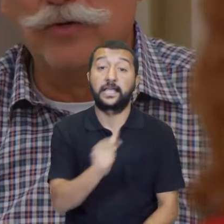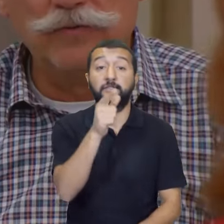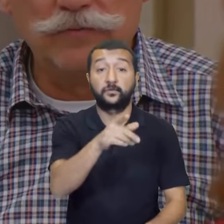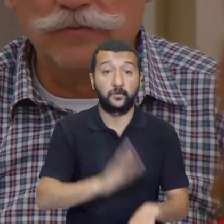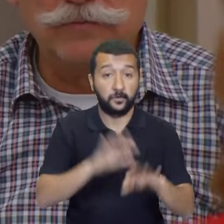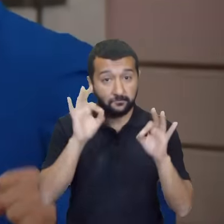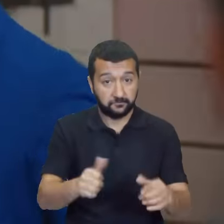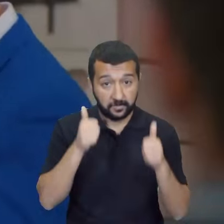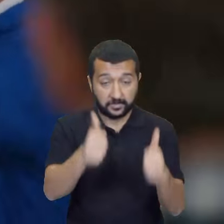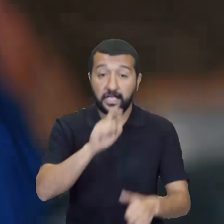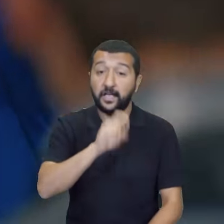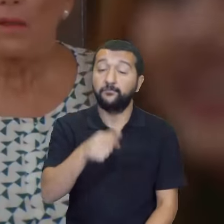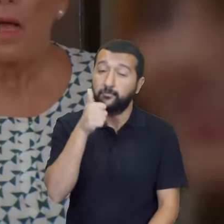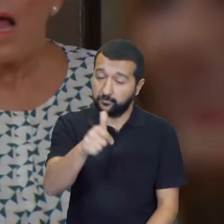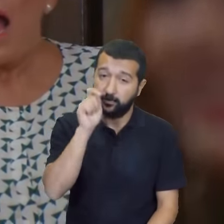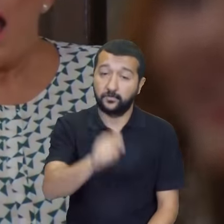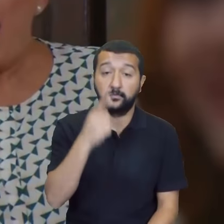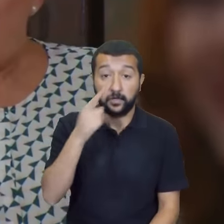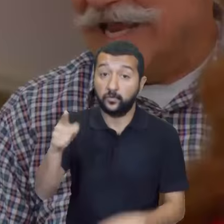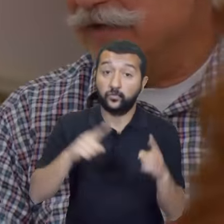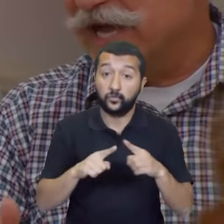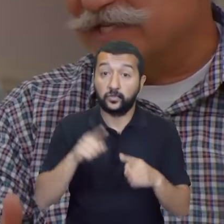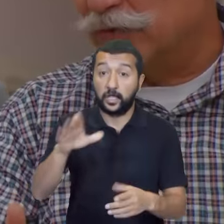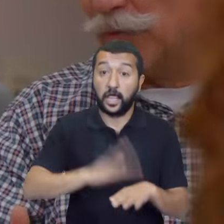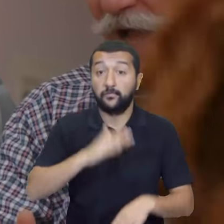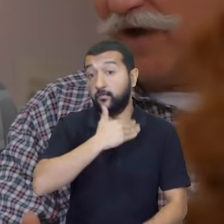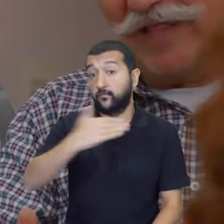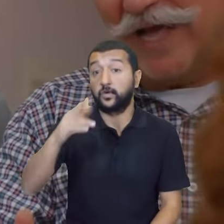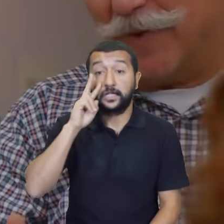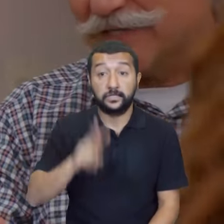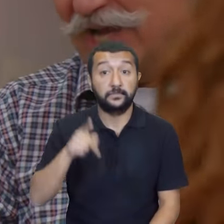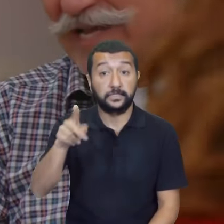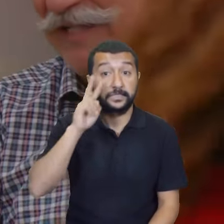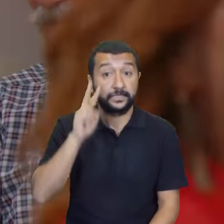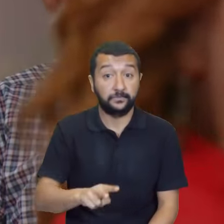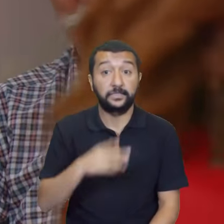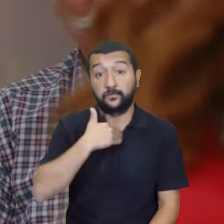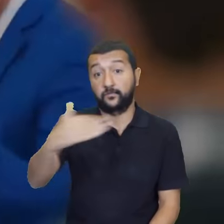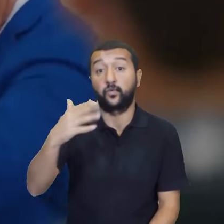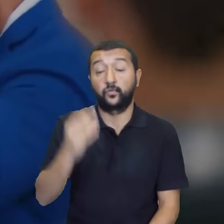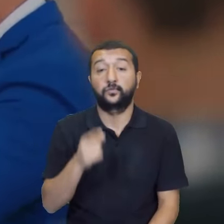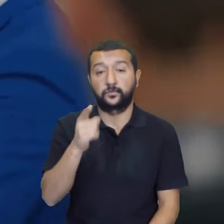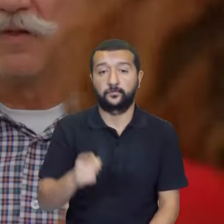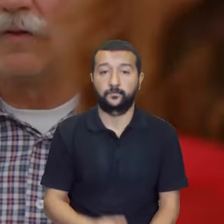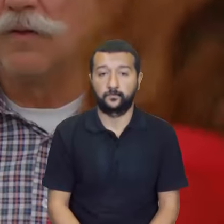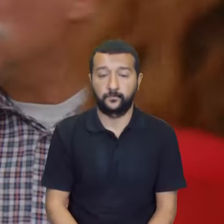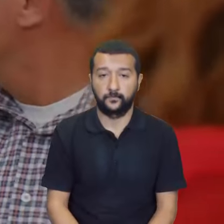kaçırıyor. İşte bu be. Aslan amcam benim. Yürü. Bana bak Tuncay. Elimin tersinde durma. Vallahi bak, cer yanından çarpılırsın